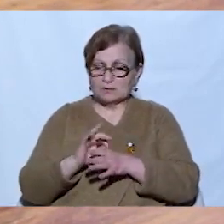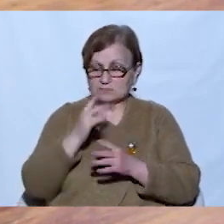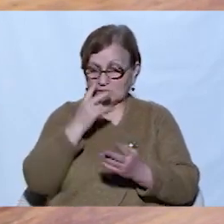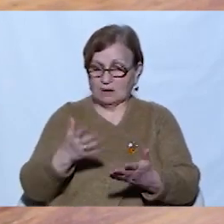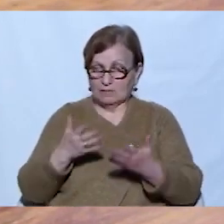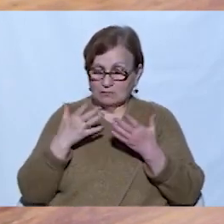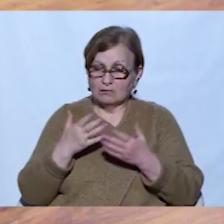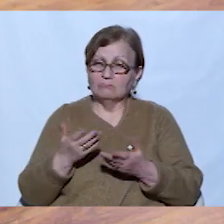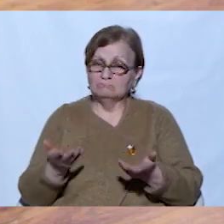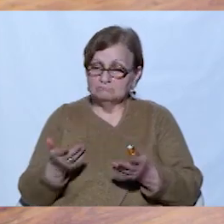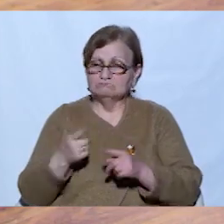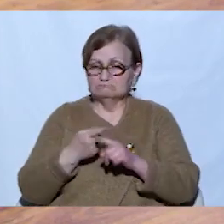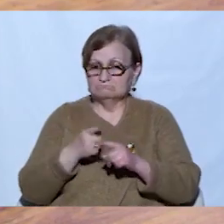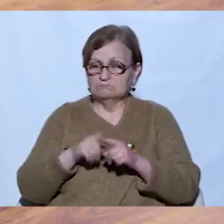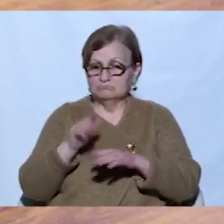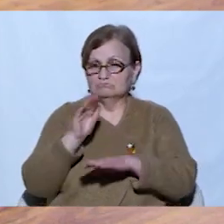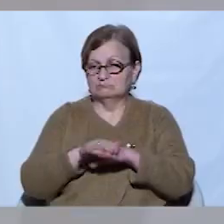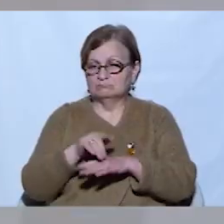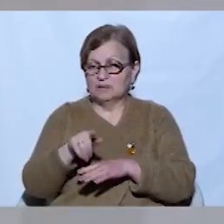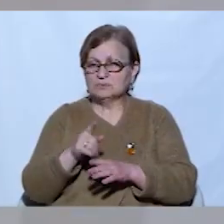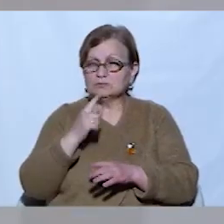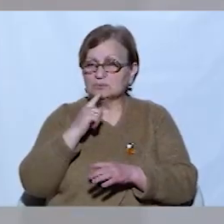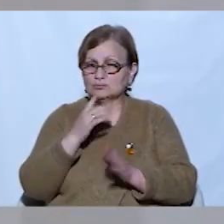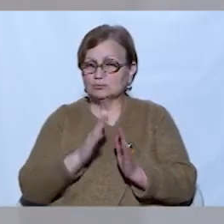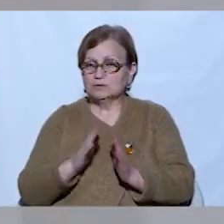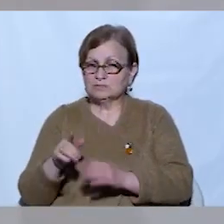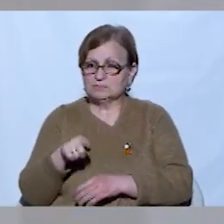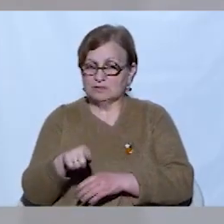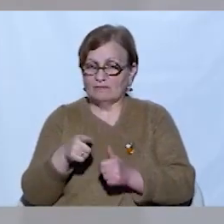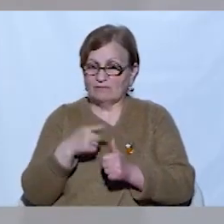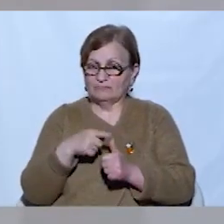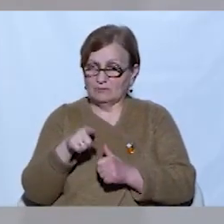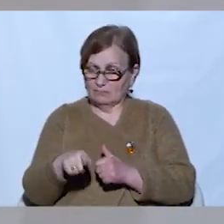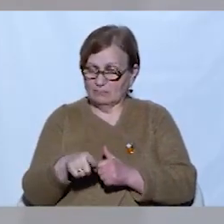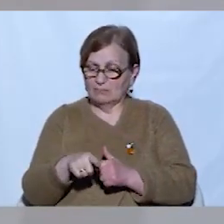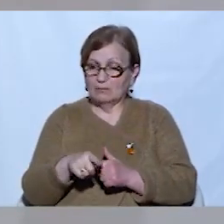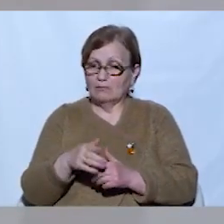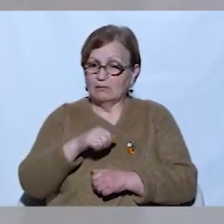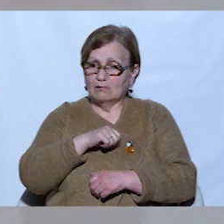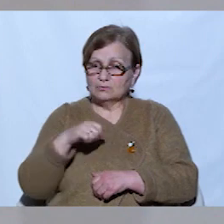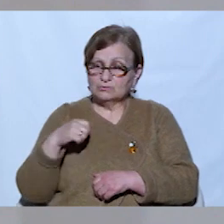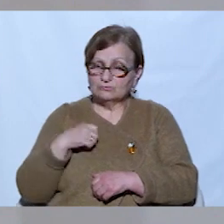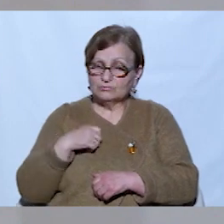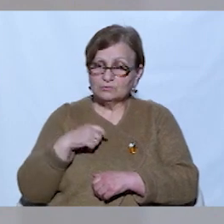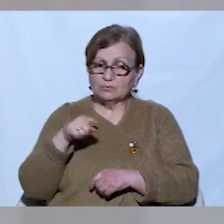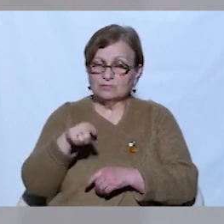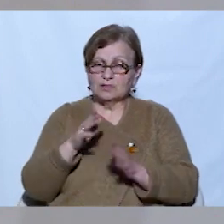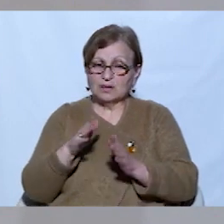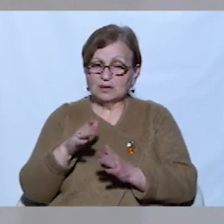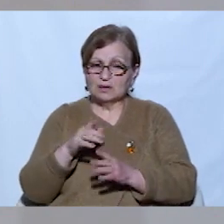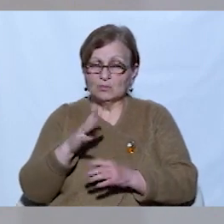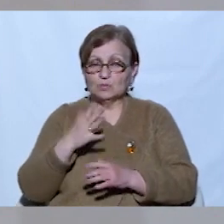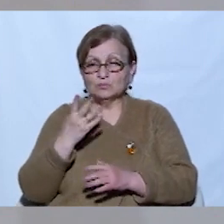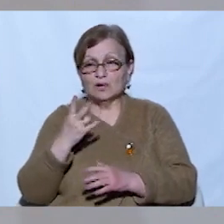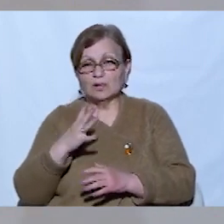გახდეს აგრესიული ქცევა. და როგორც ბავშვის რთული ქცევა, მაგრამ თვითონ ეს კონტექსტი როგორ არის, ისეთ ეს ქცევა